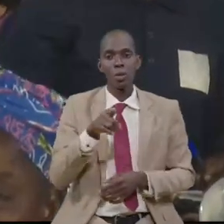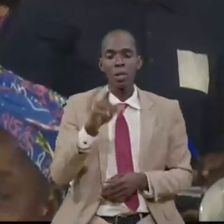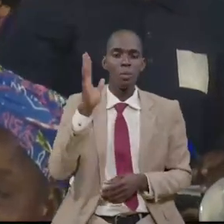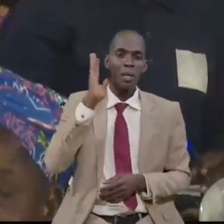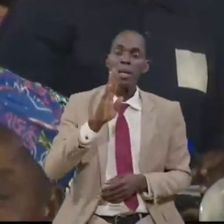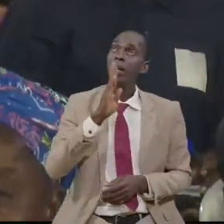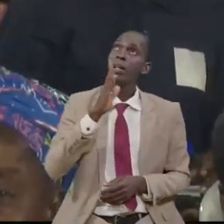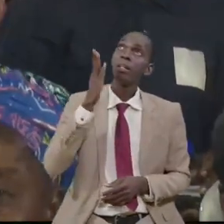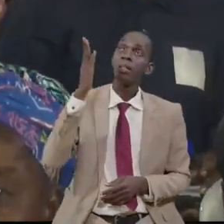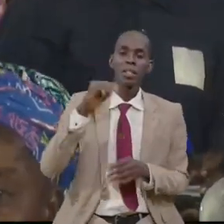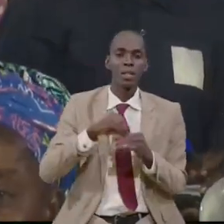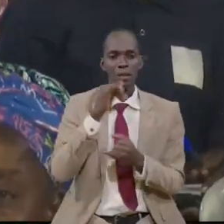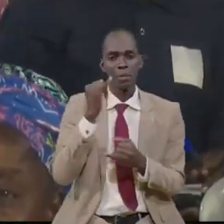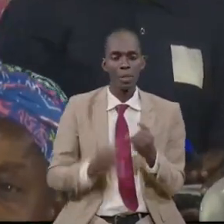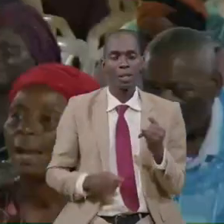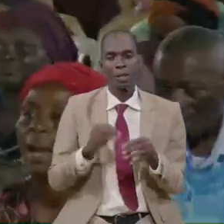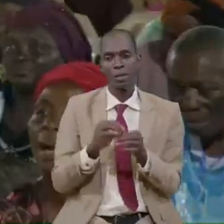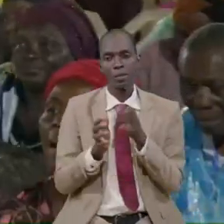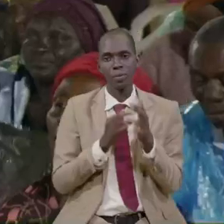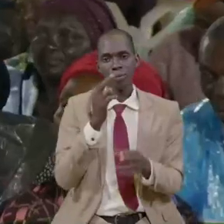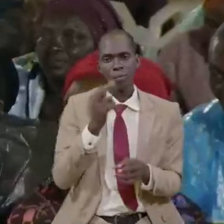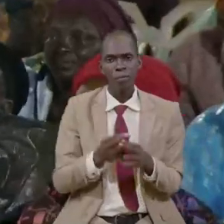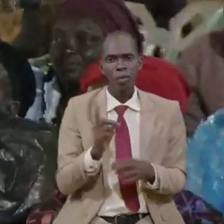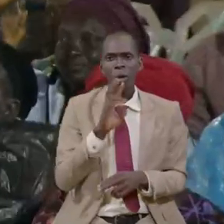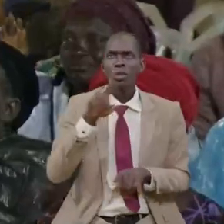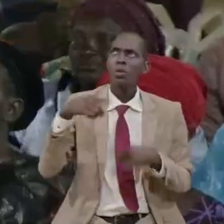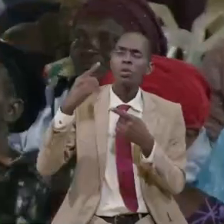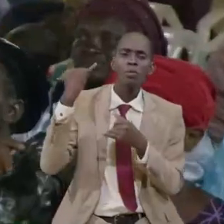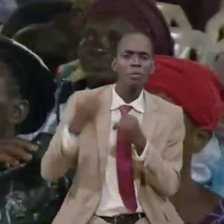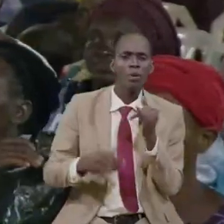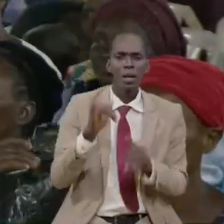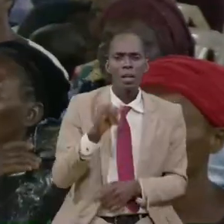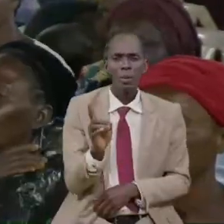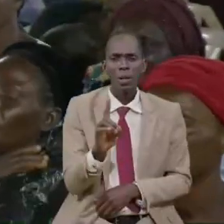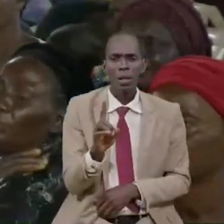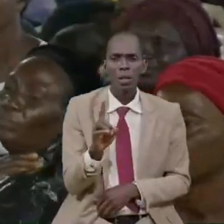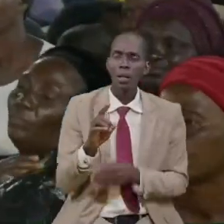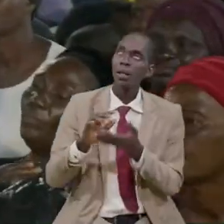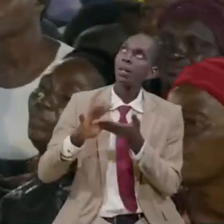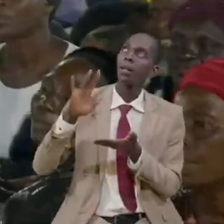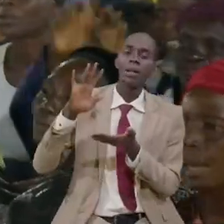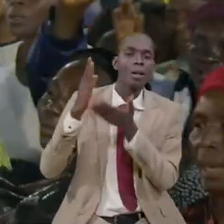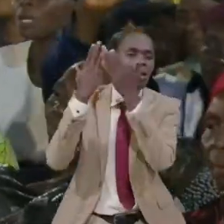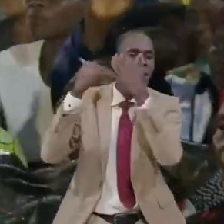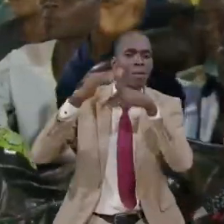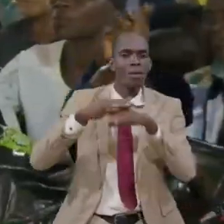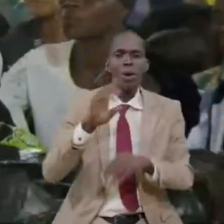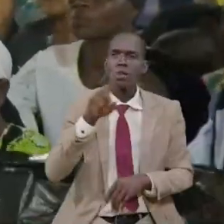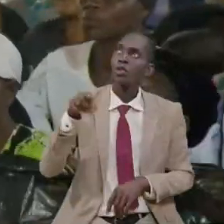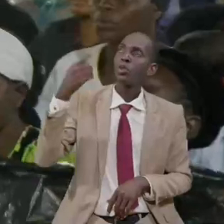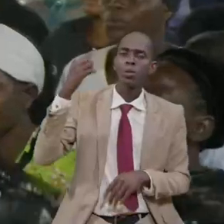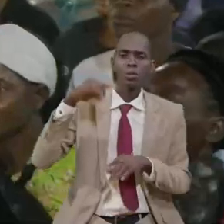irez finalement, la gloire. Où irez-vous finalement? Au ciel. Où irez-vous